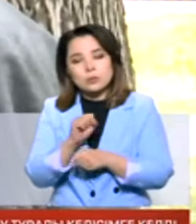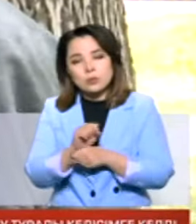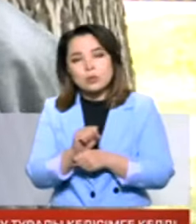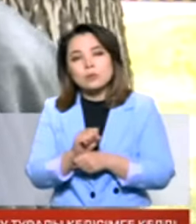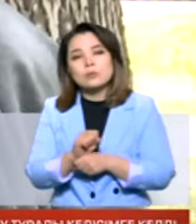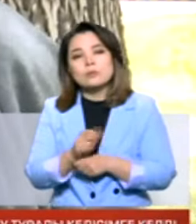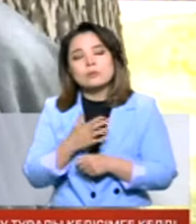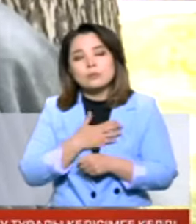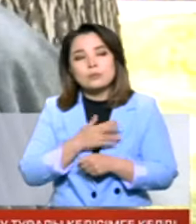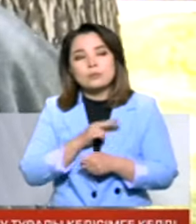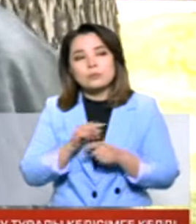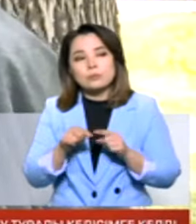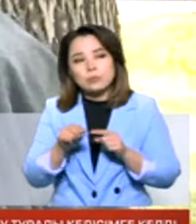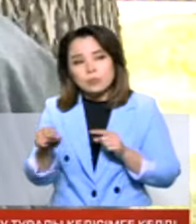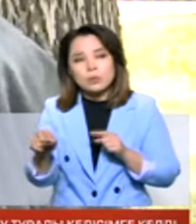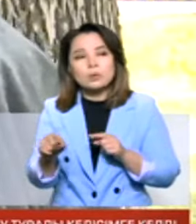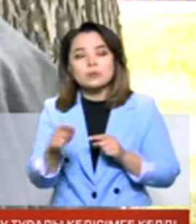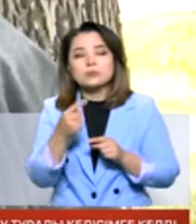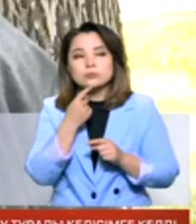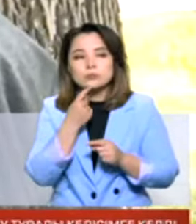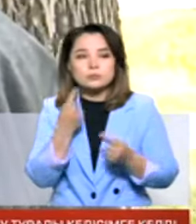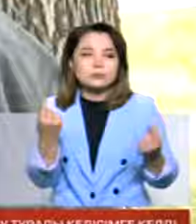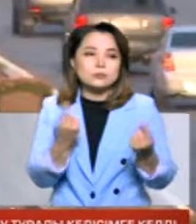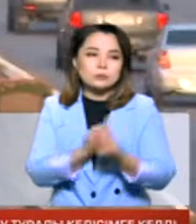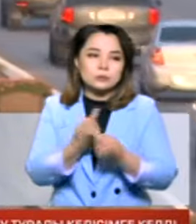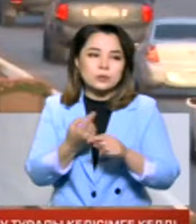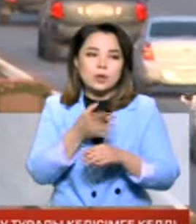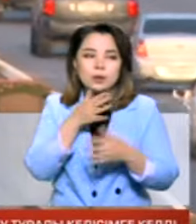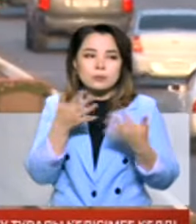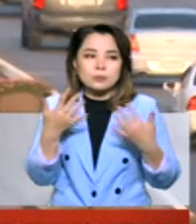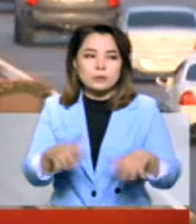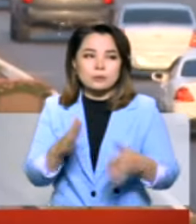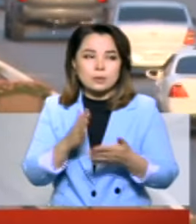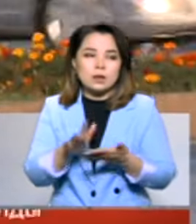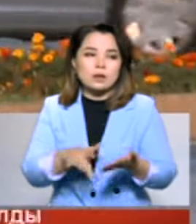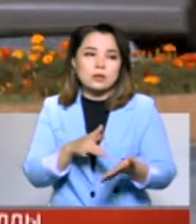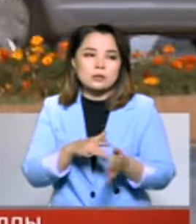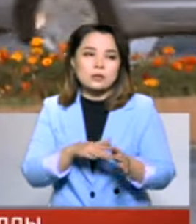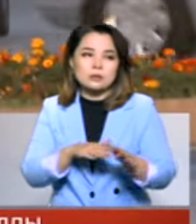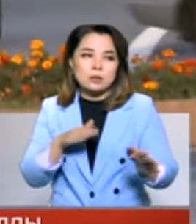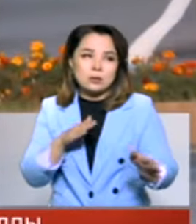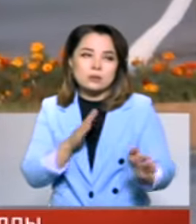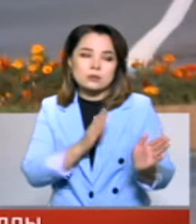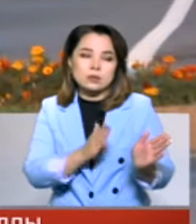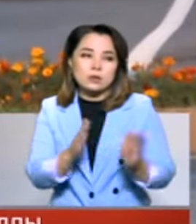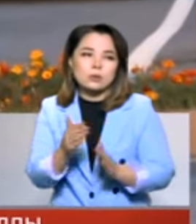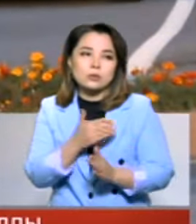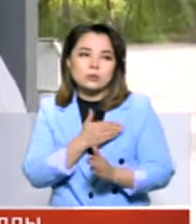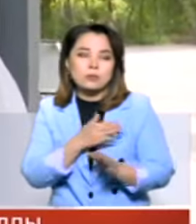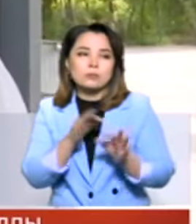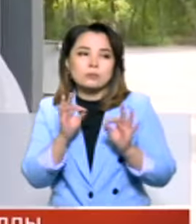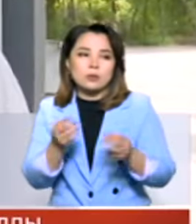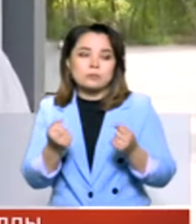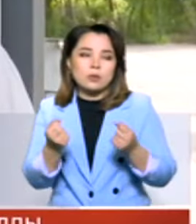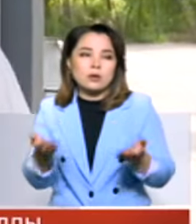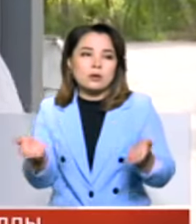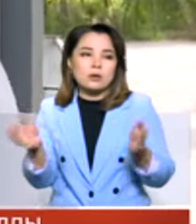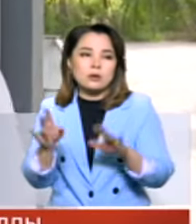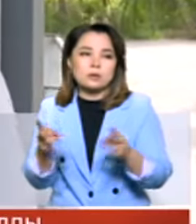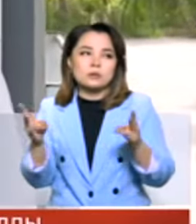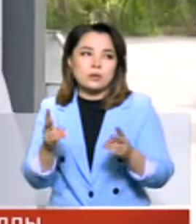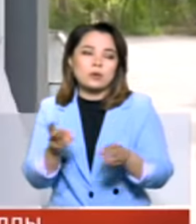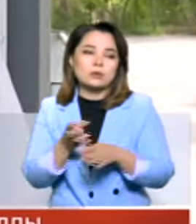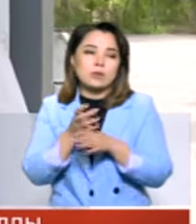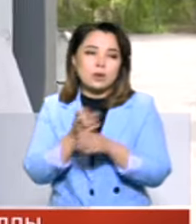пробкадан жұмысқа жетіп, жұмысқа барып қайтқанша уже көп уақыт өтеді ол. Қаланың кептелісі реттеледі, бір жағынан сыртына қойған дұрысырақ, кішкене пробка